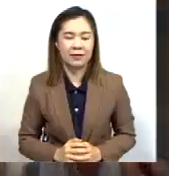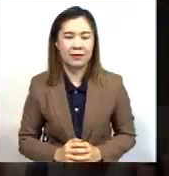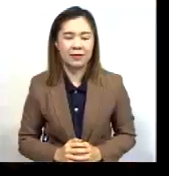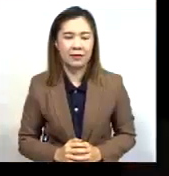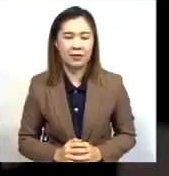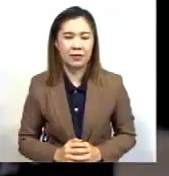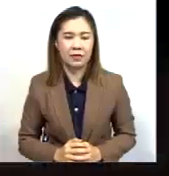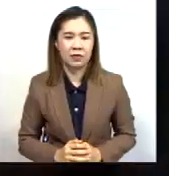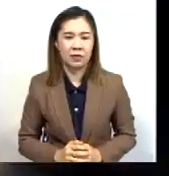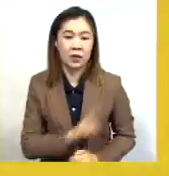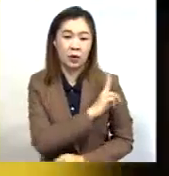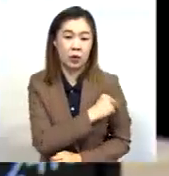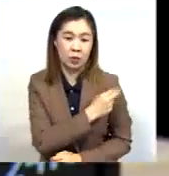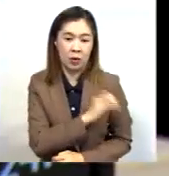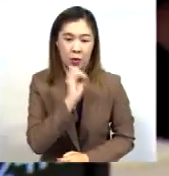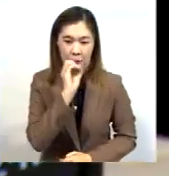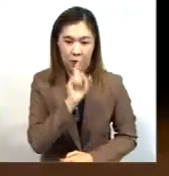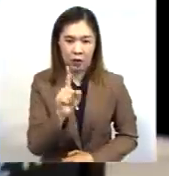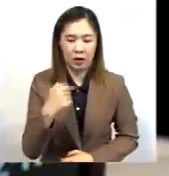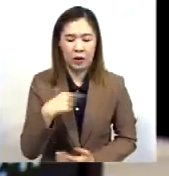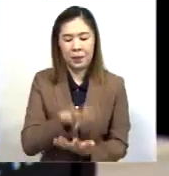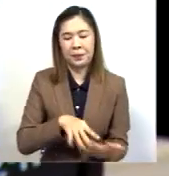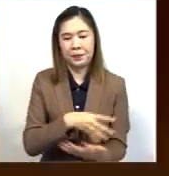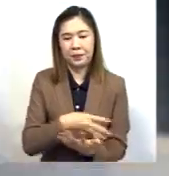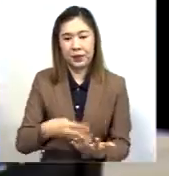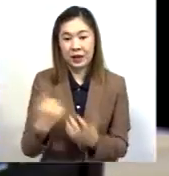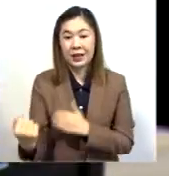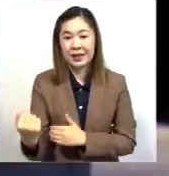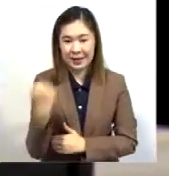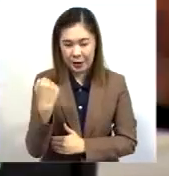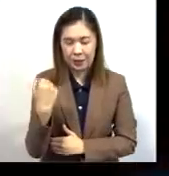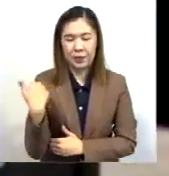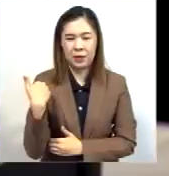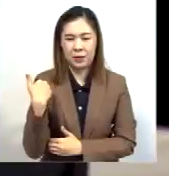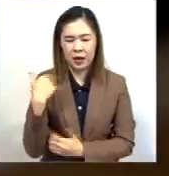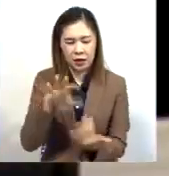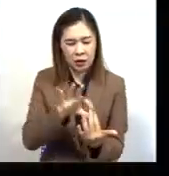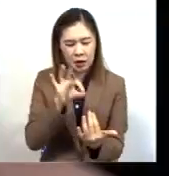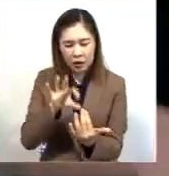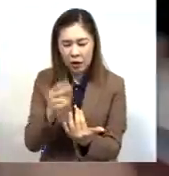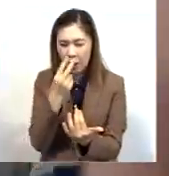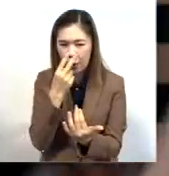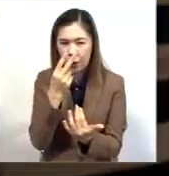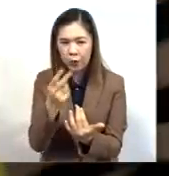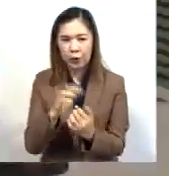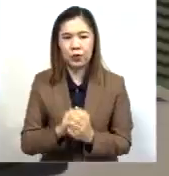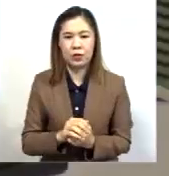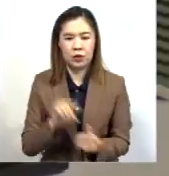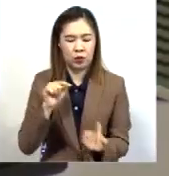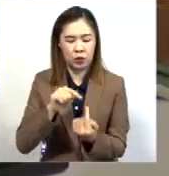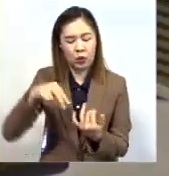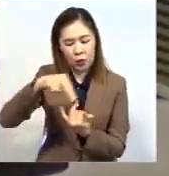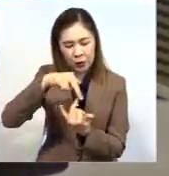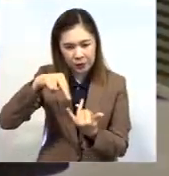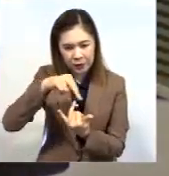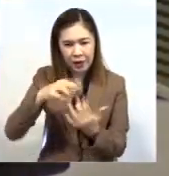แน่นอนถึงแม้ว่าคุณหมอบอกว่าตอนนี้มาตรการของเราค่อนข้างที่จะเข้มข้นตั้งแต่ระดับการคัดกรองการตรวจสอบการติดตามรวมถึงการรักษา